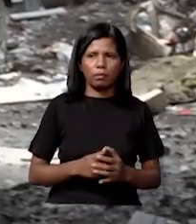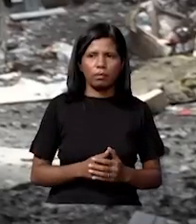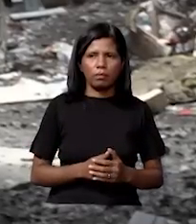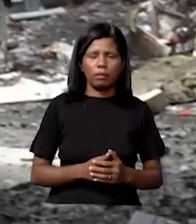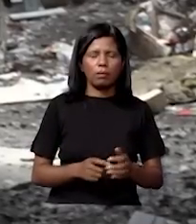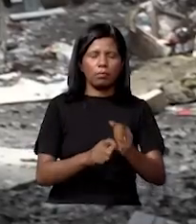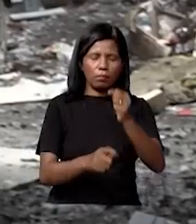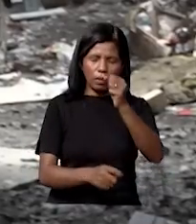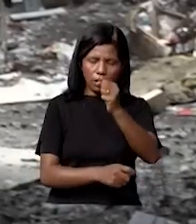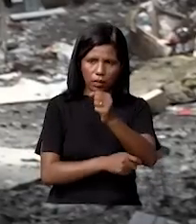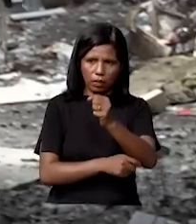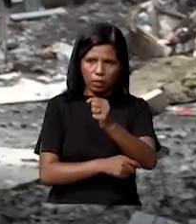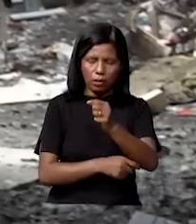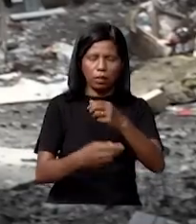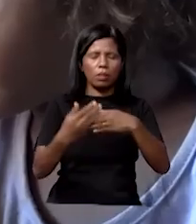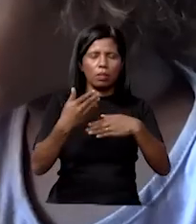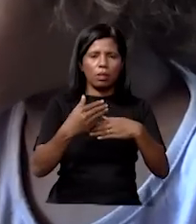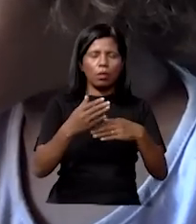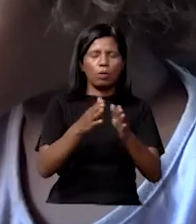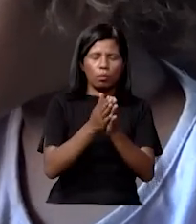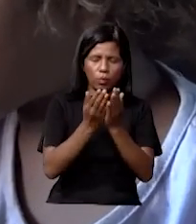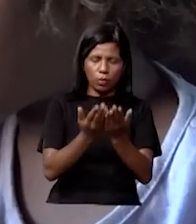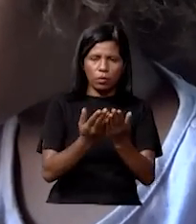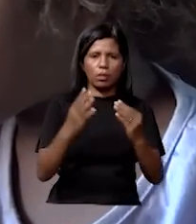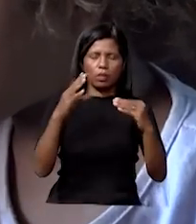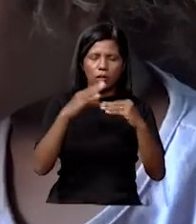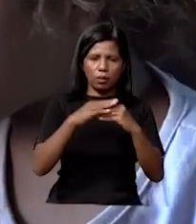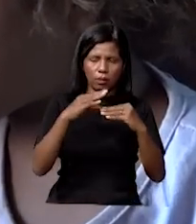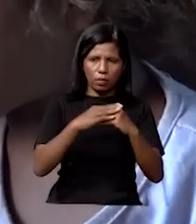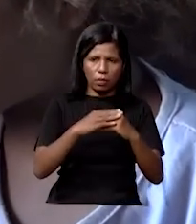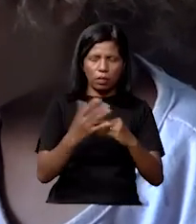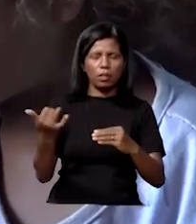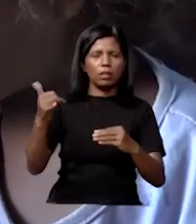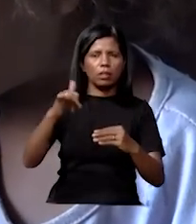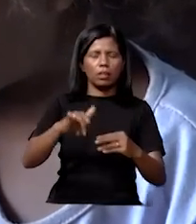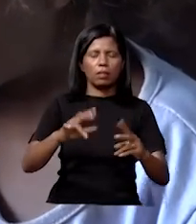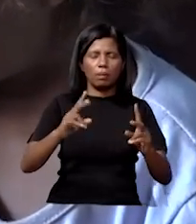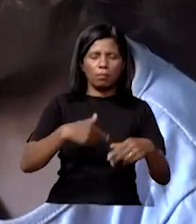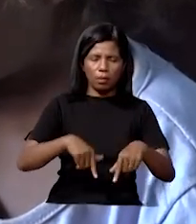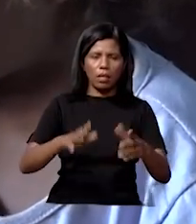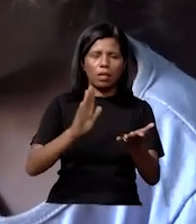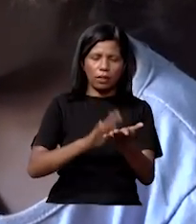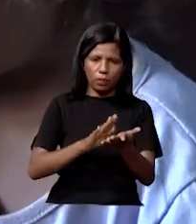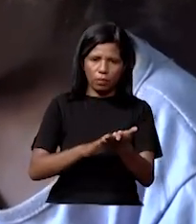pasta buku sapato ne par serva escola